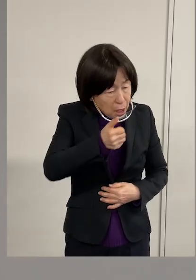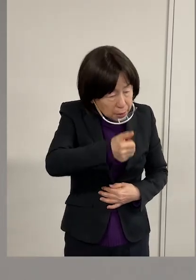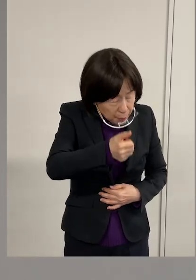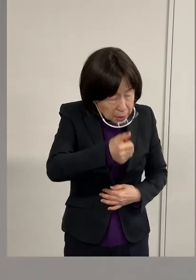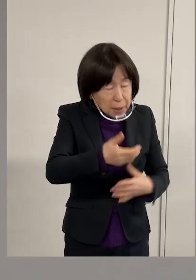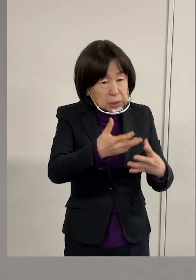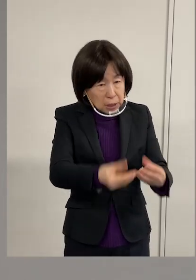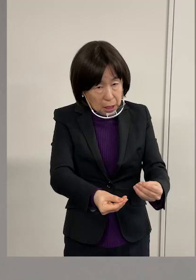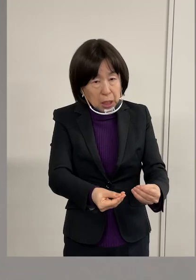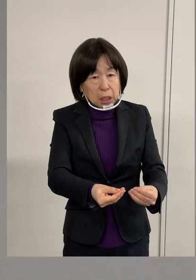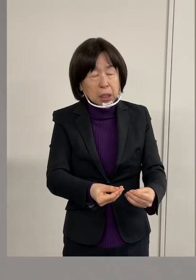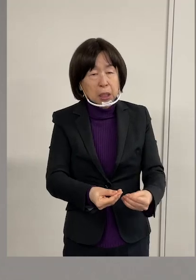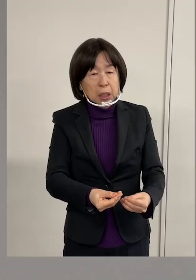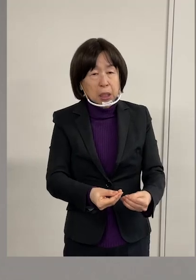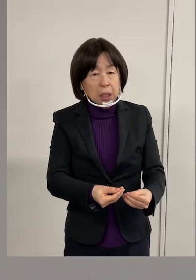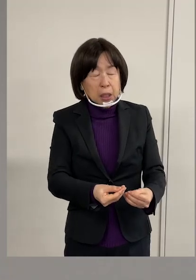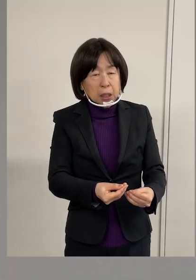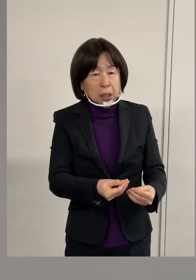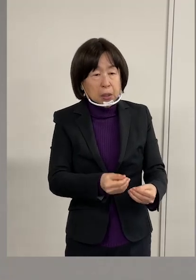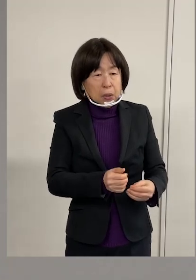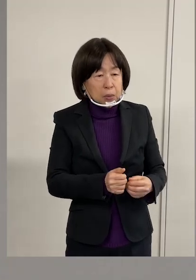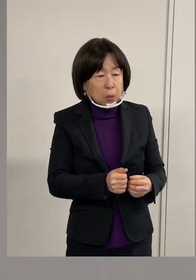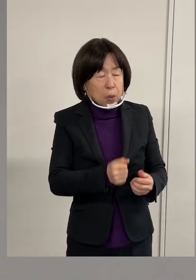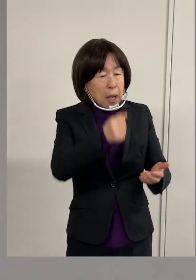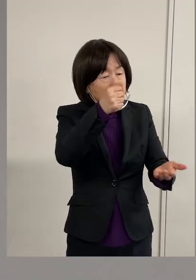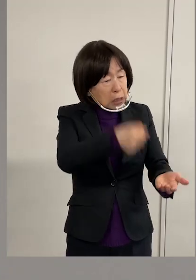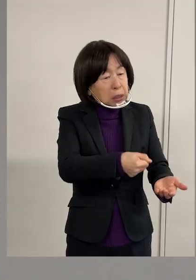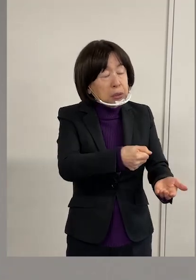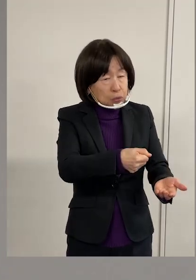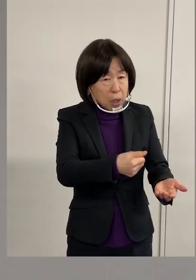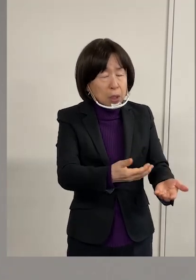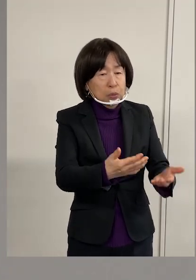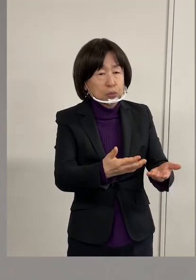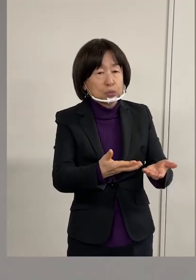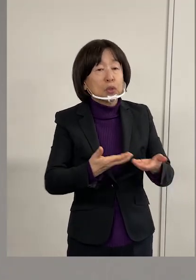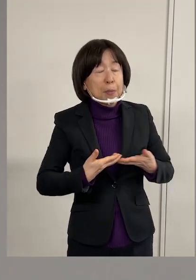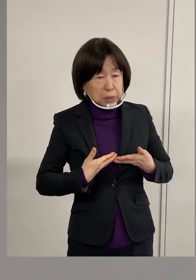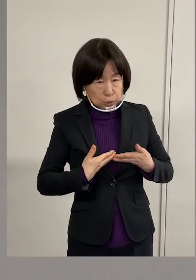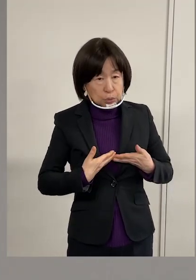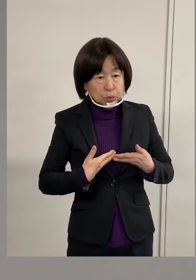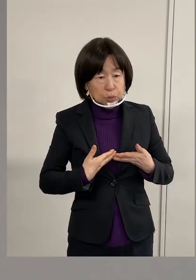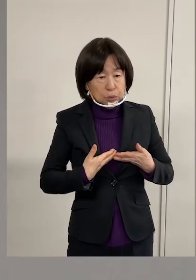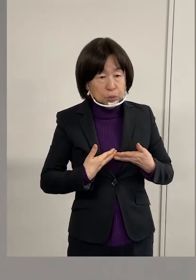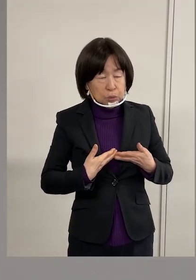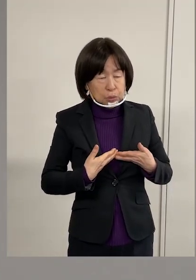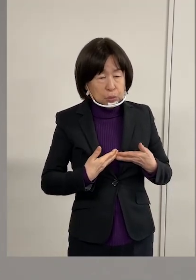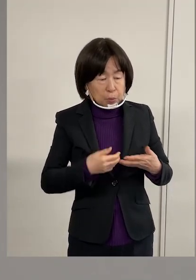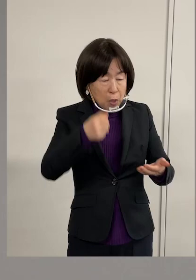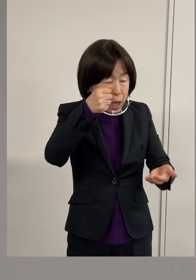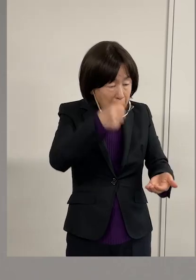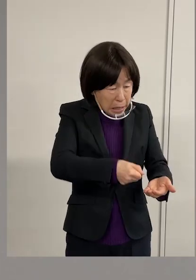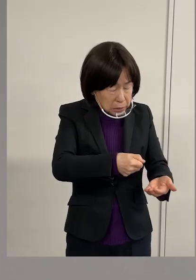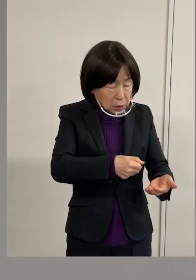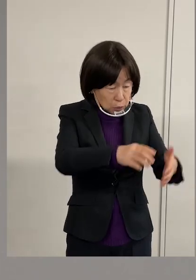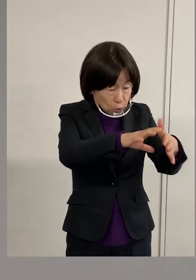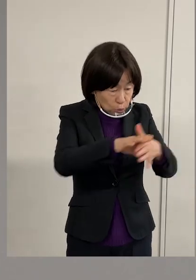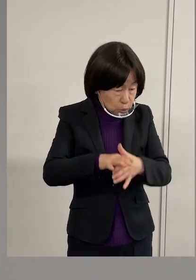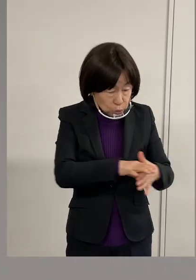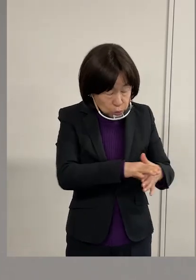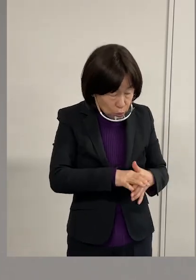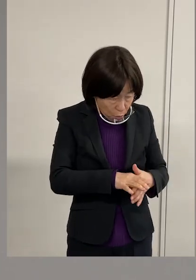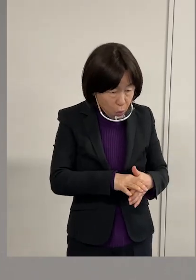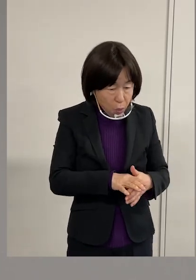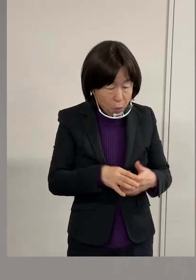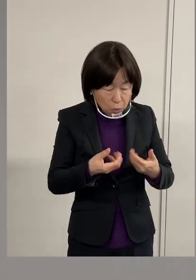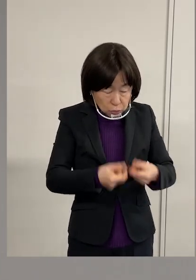この判決を受け入れをしますので、で、詳細は判決文を詳しく読み込んでからにいたしますけれ